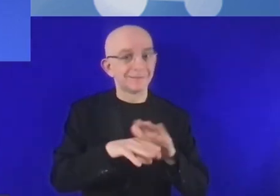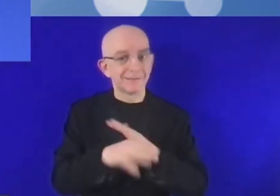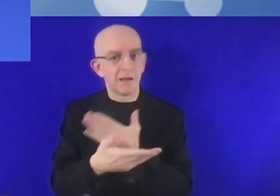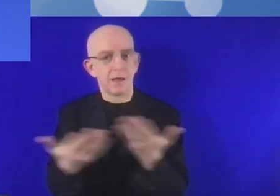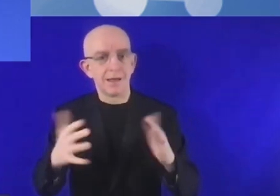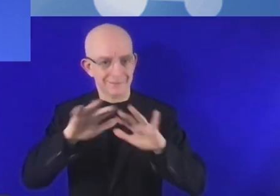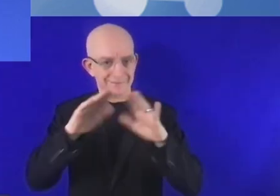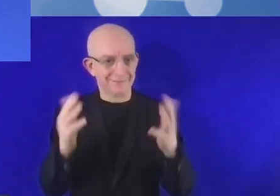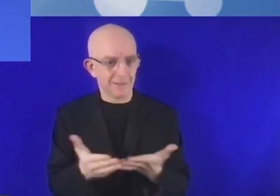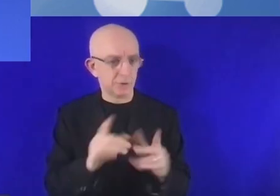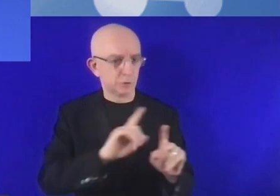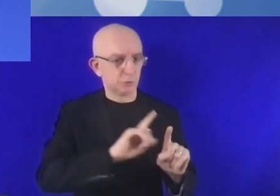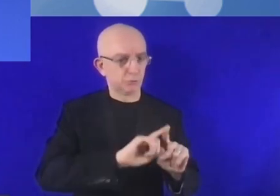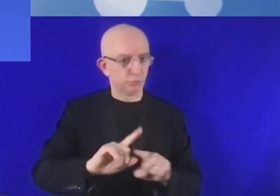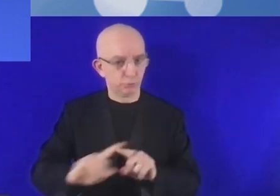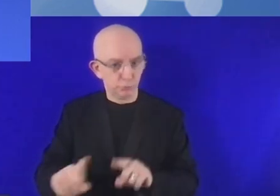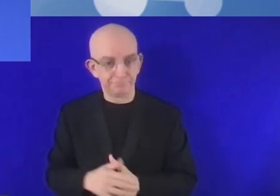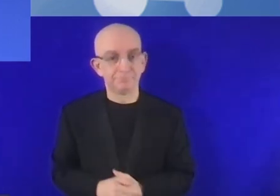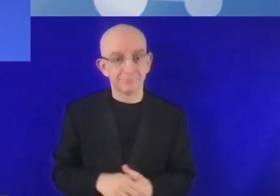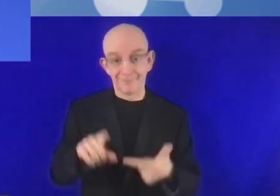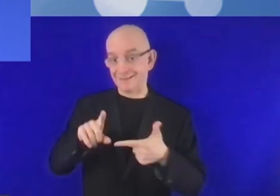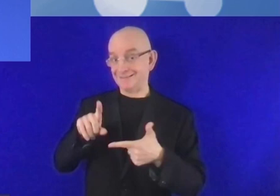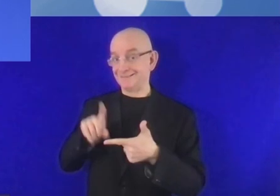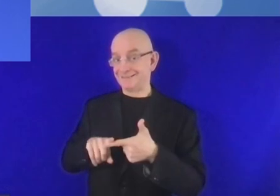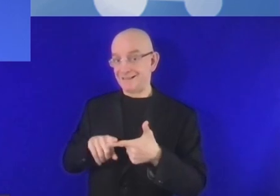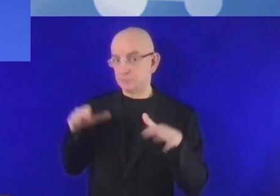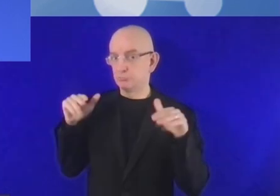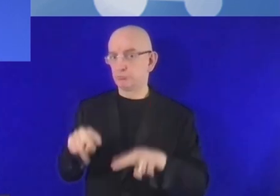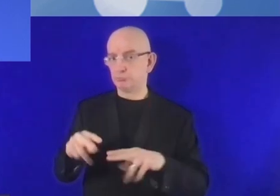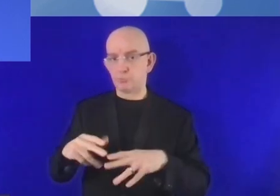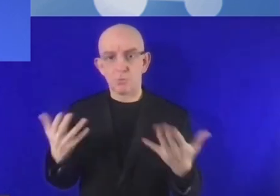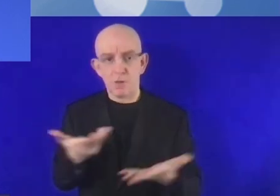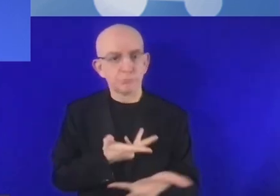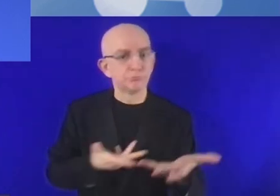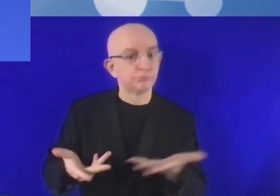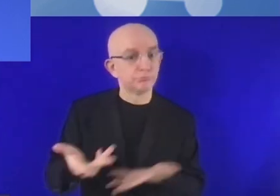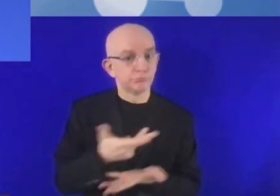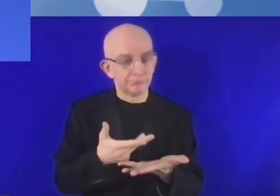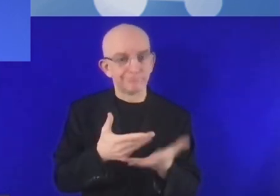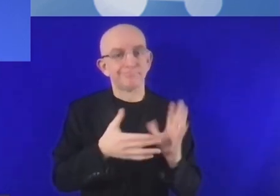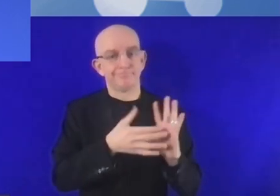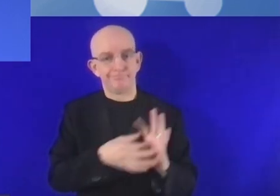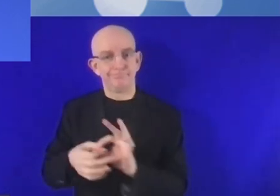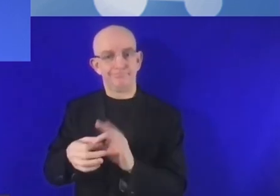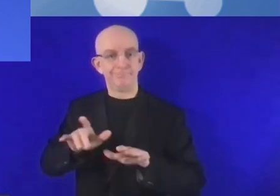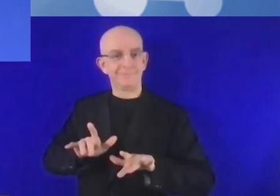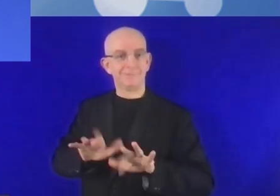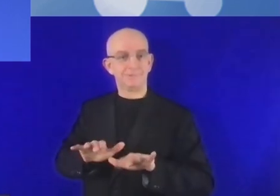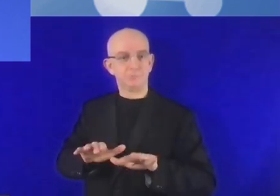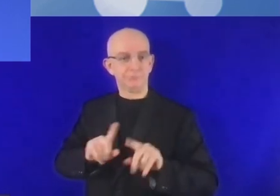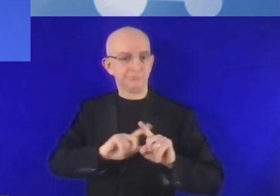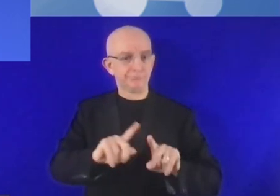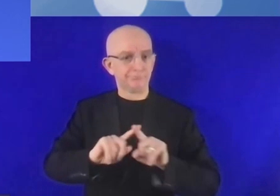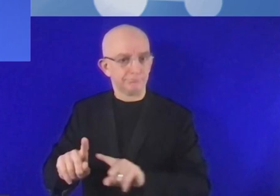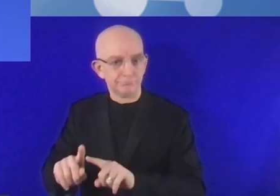świadczone przez biznes. Ostatnie dwa lata pandemii pokazały, jak ten świat cyfrowy jest ważny. Bez tego nie byłoby interakcji